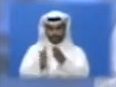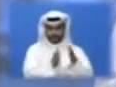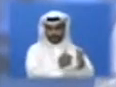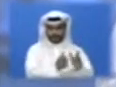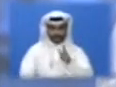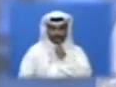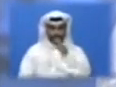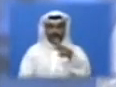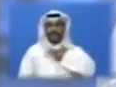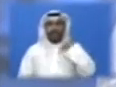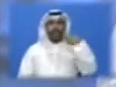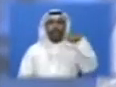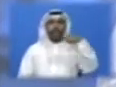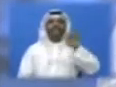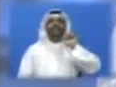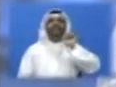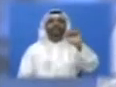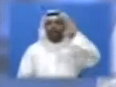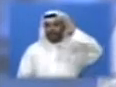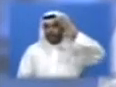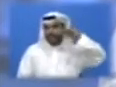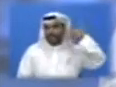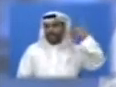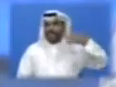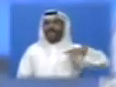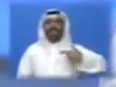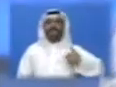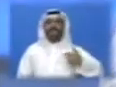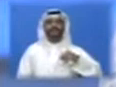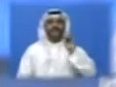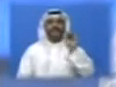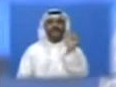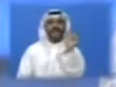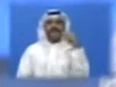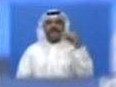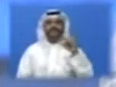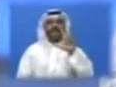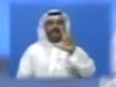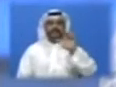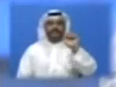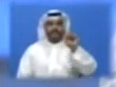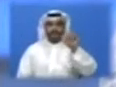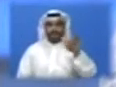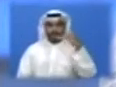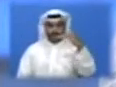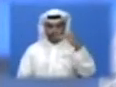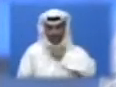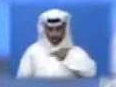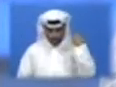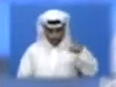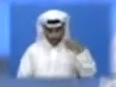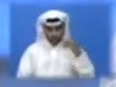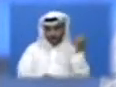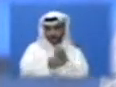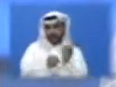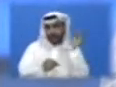أكدت وزيرة الشؤون الاجتماعية والعمل ووزيرة الدولة لشؤون التخطيط والتنمية هند الصبيح أن الحكومة